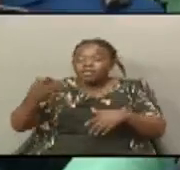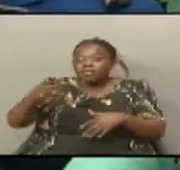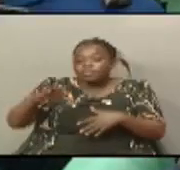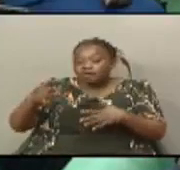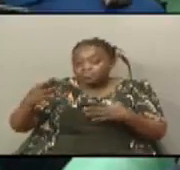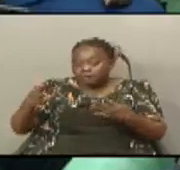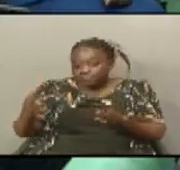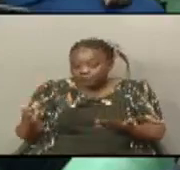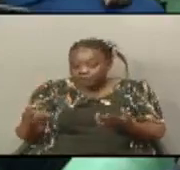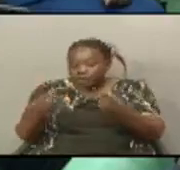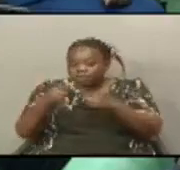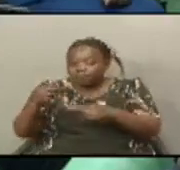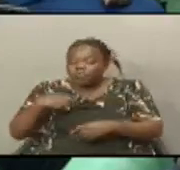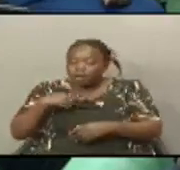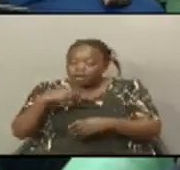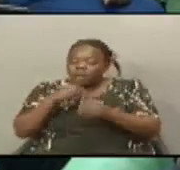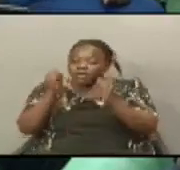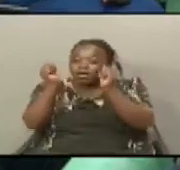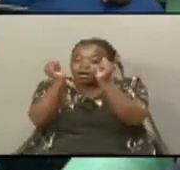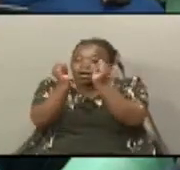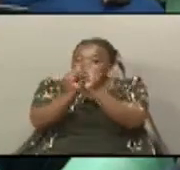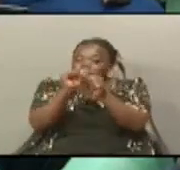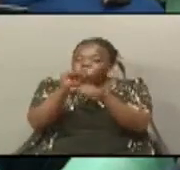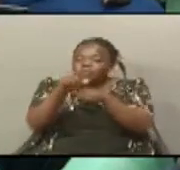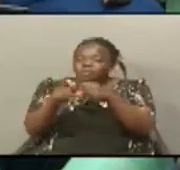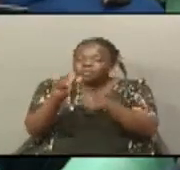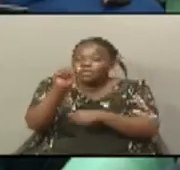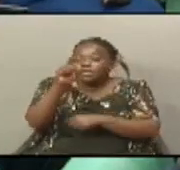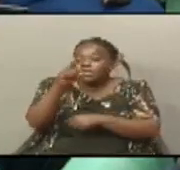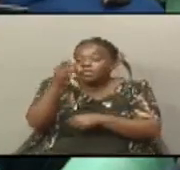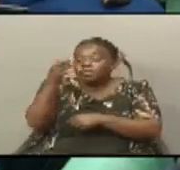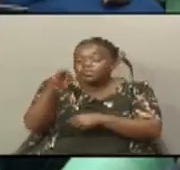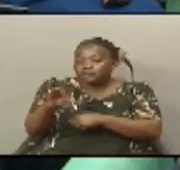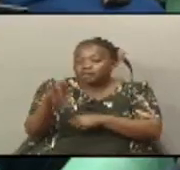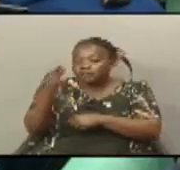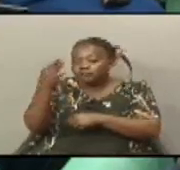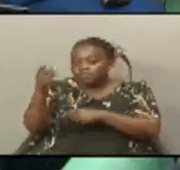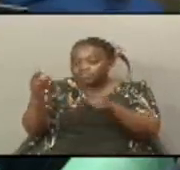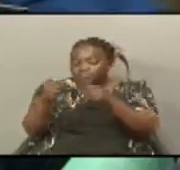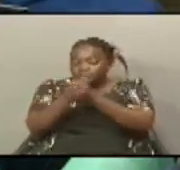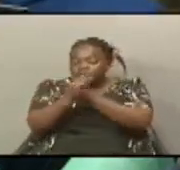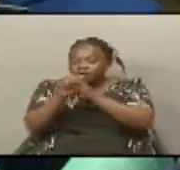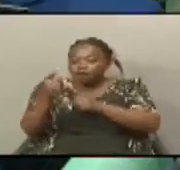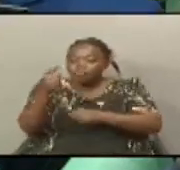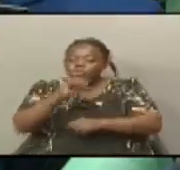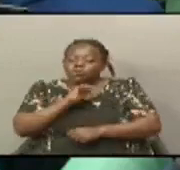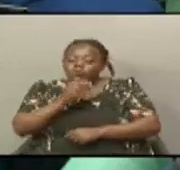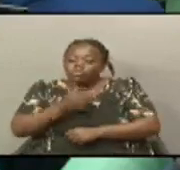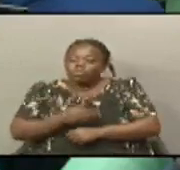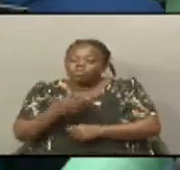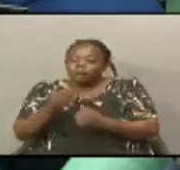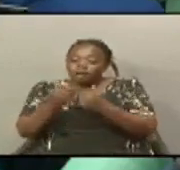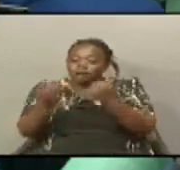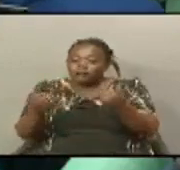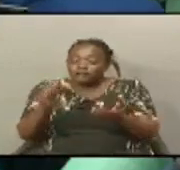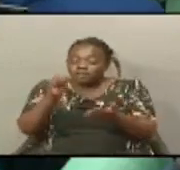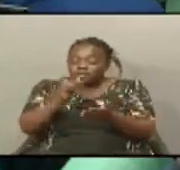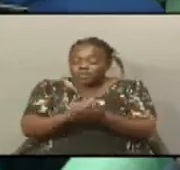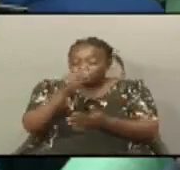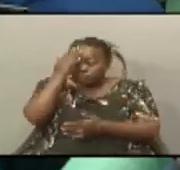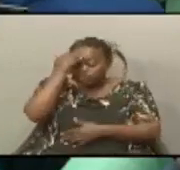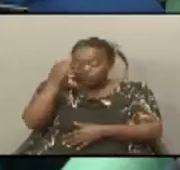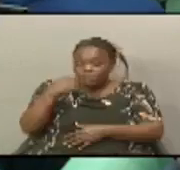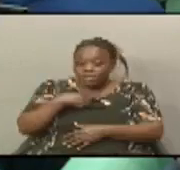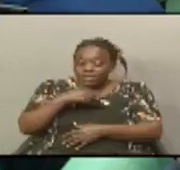Mabula majie gasobola okukwatako abayeekera 3 ne bataasa omukyalo omu n'omwana nga ensonga lwaki amagye gakyakubya enkambi mitundu